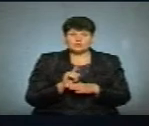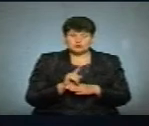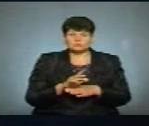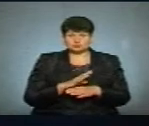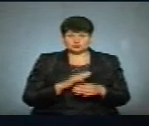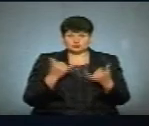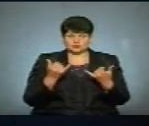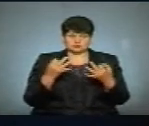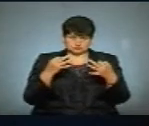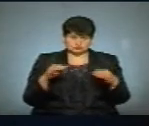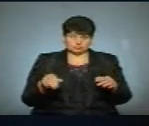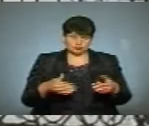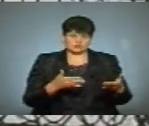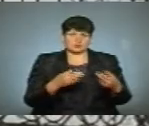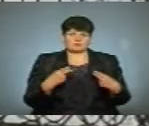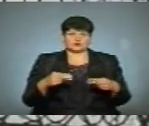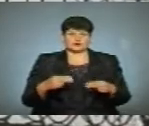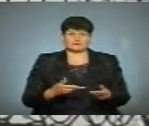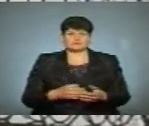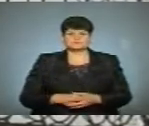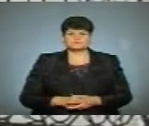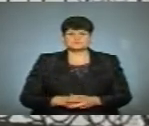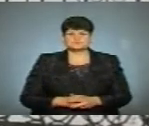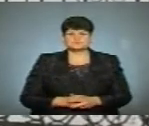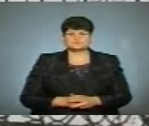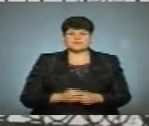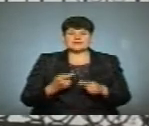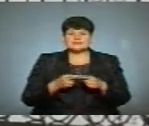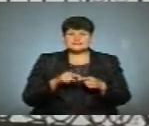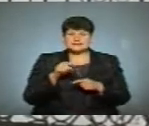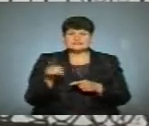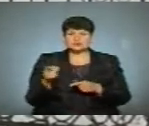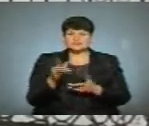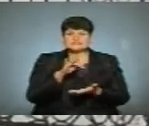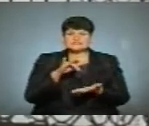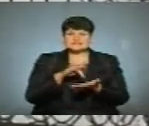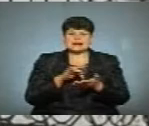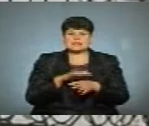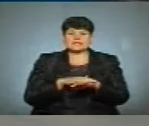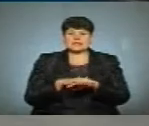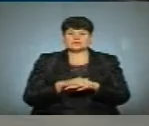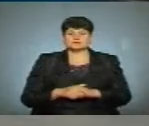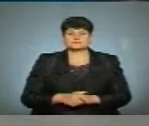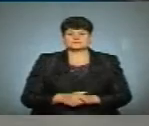сьогодні допущені до здійснення торгівлі. А це тернопільський центральний ринок.